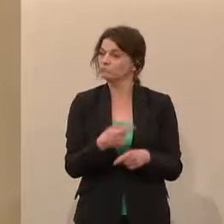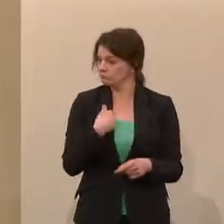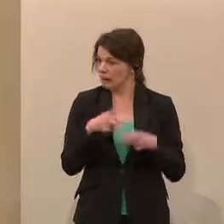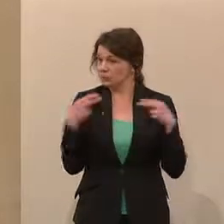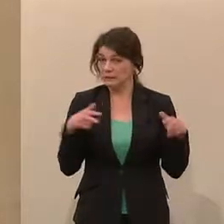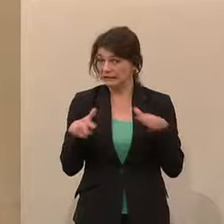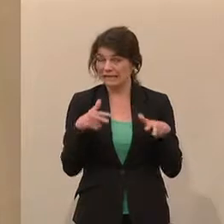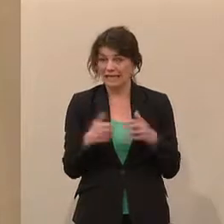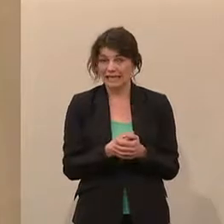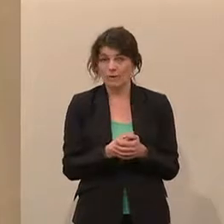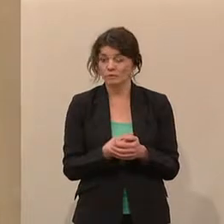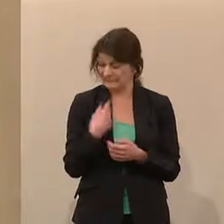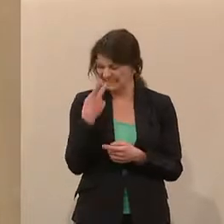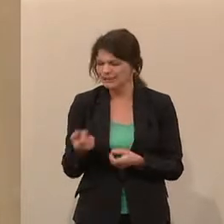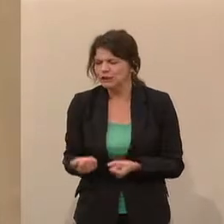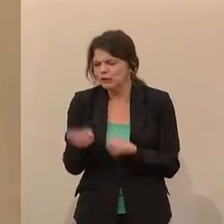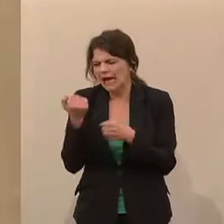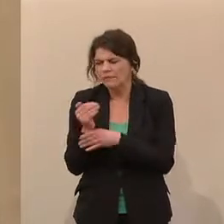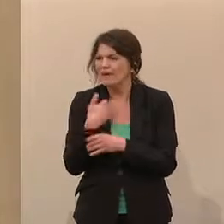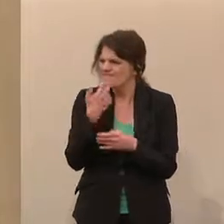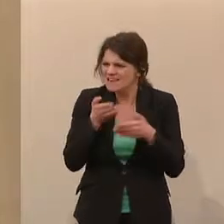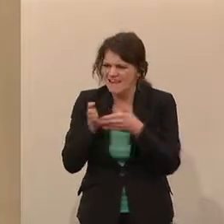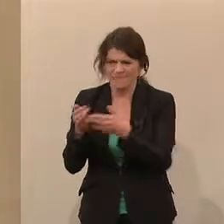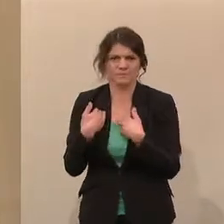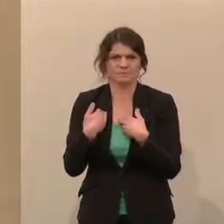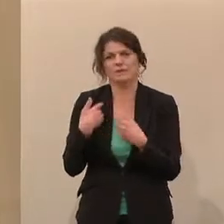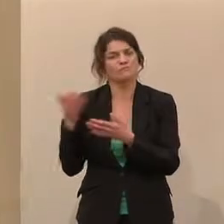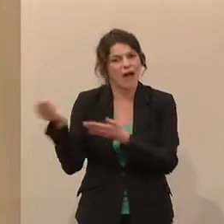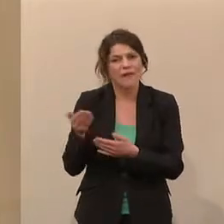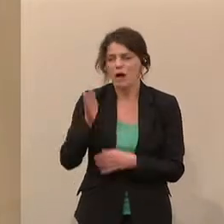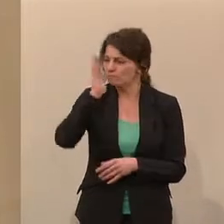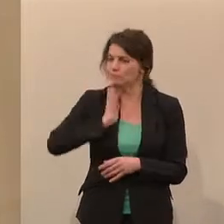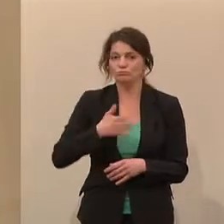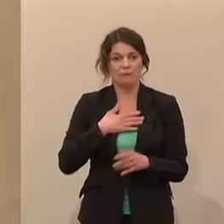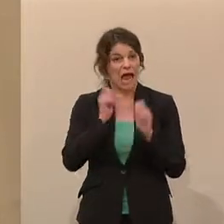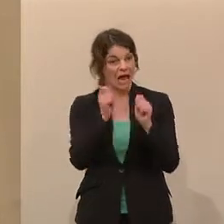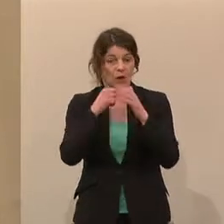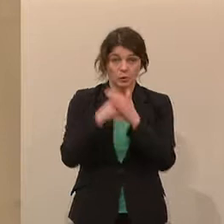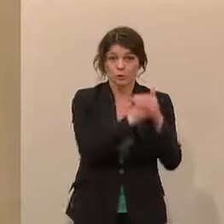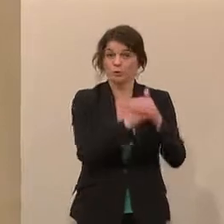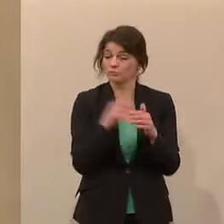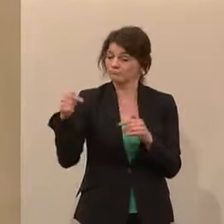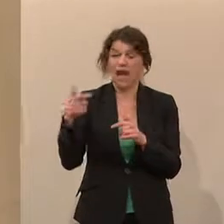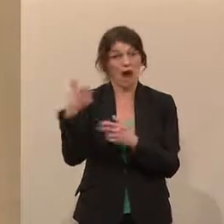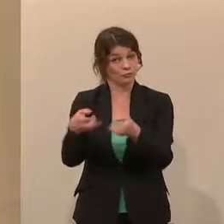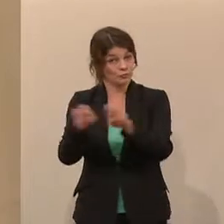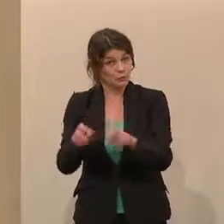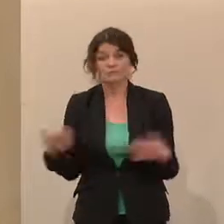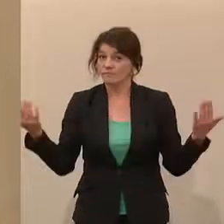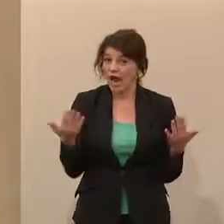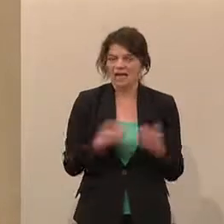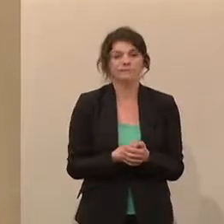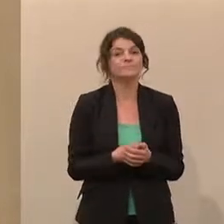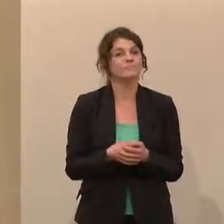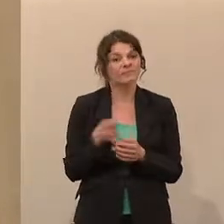in dieser sehr schweren aufgabe helfen wir haben sie ein unterstützen sie unseren antrag in dem entsprechenden ausschuss nämlich ein